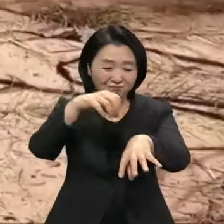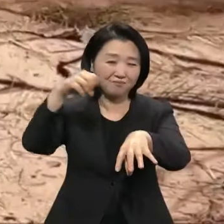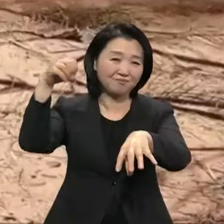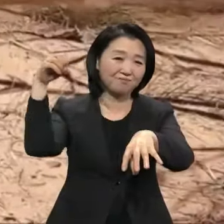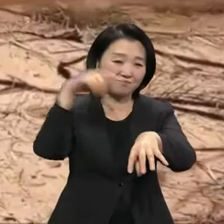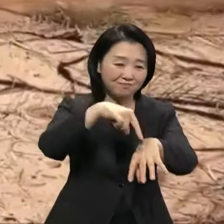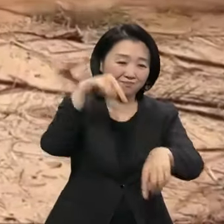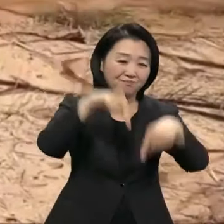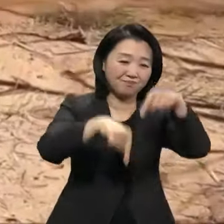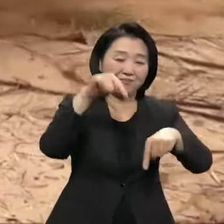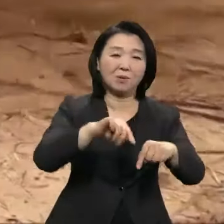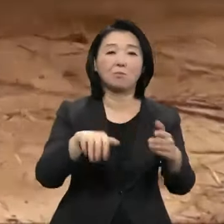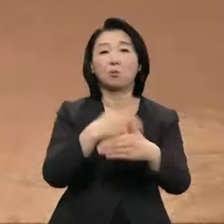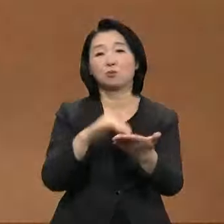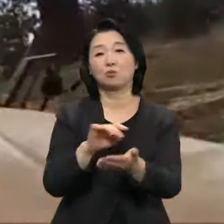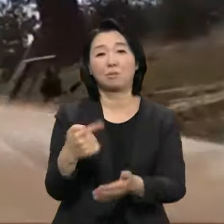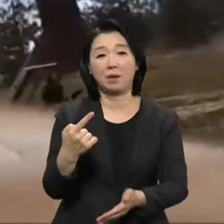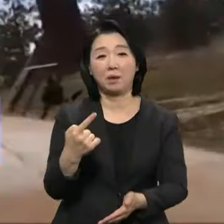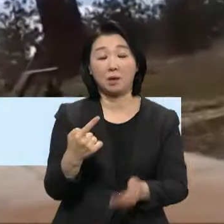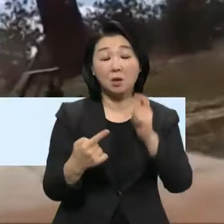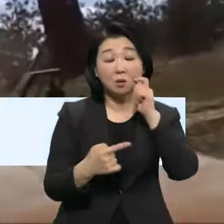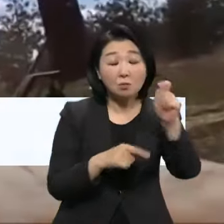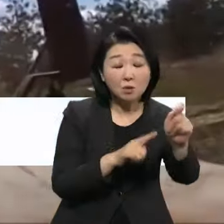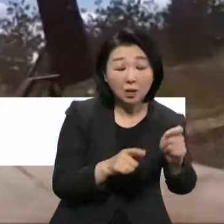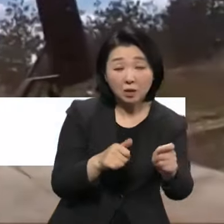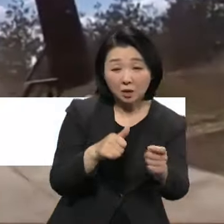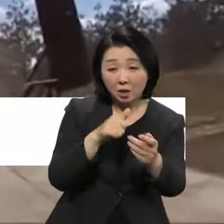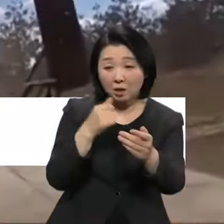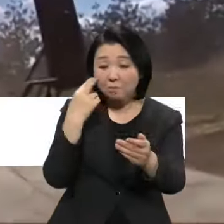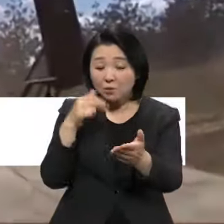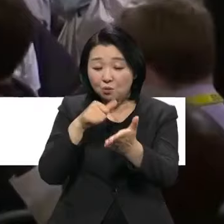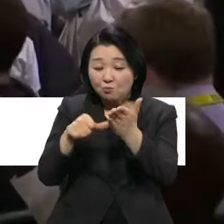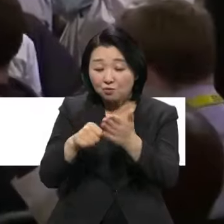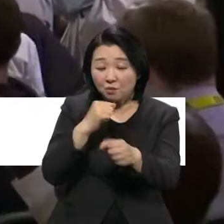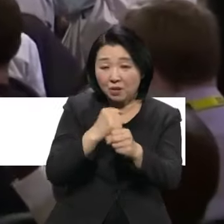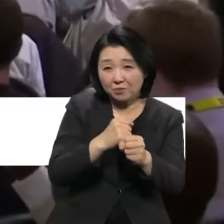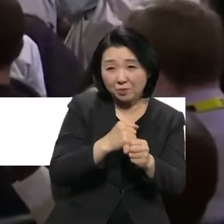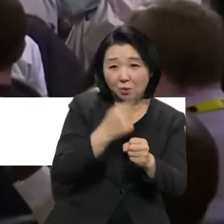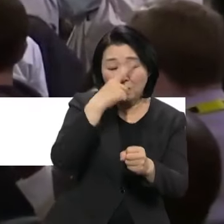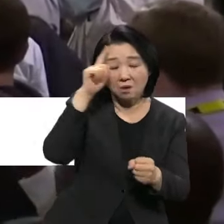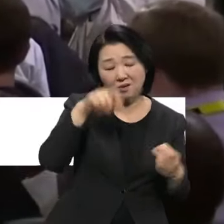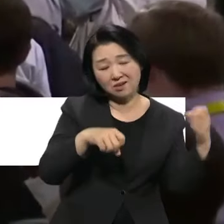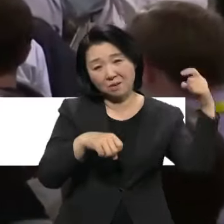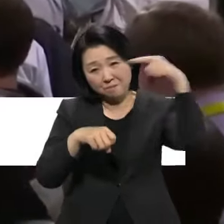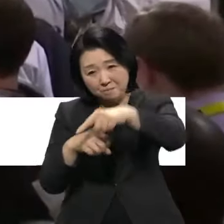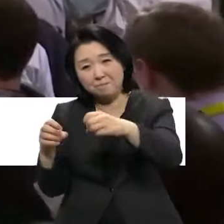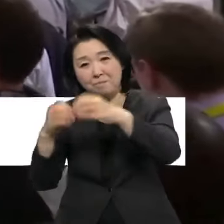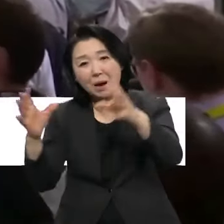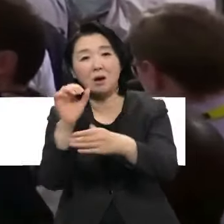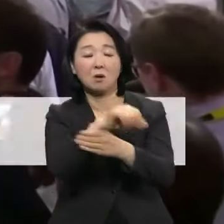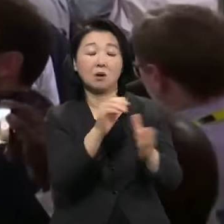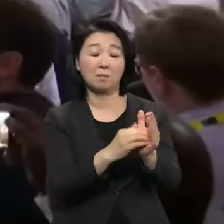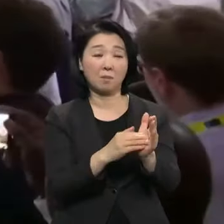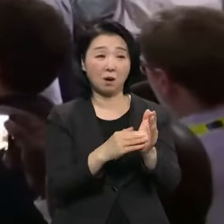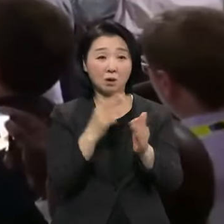러시아군이드론100대와미사일을발사한것으로확인됐다. 이는 미국정부가우크라이나가미국산무기로러시아본토를공격하는것을 허용하겠다고발표한데대한보복조치로해석된다